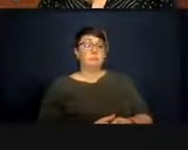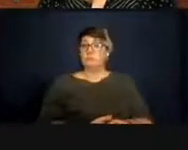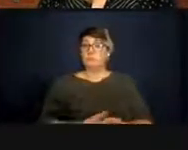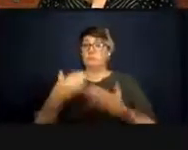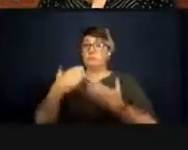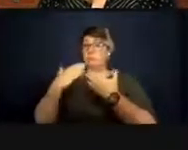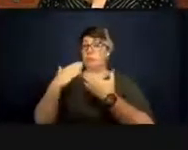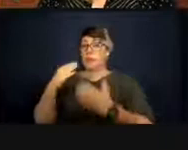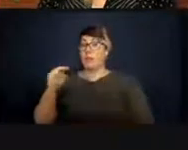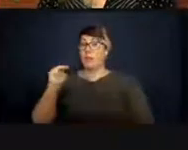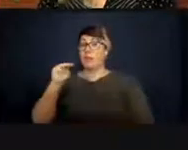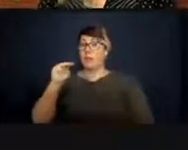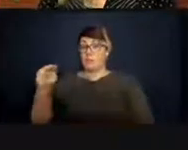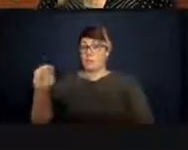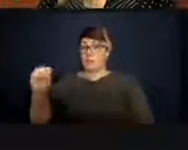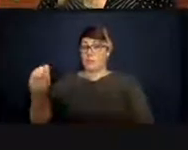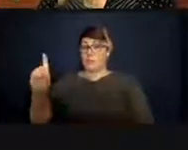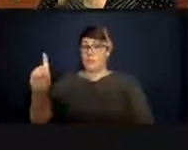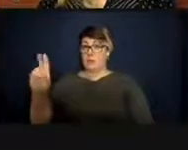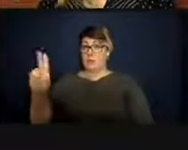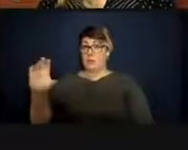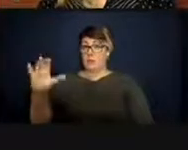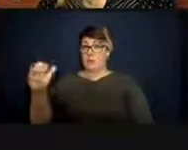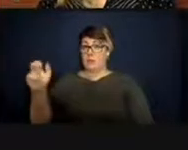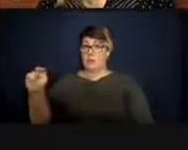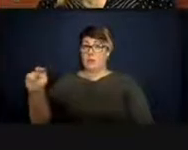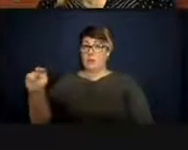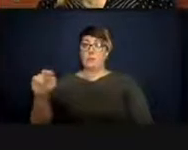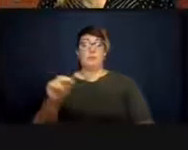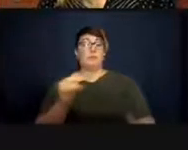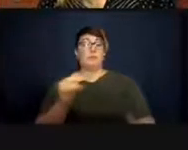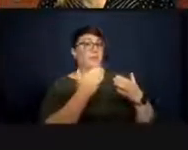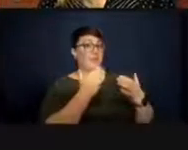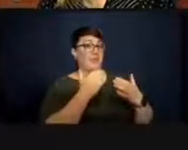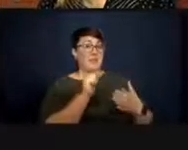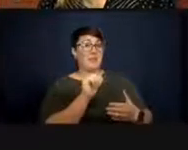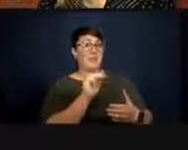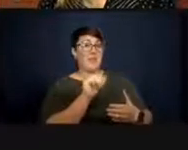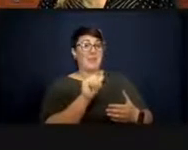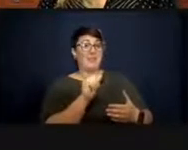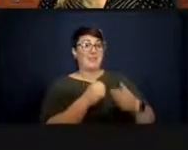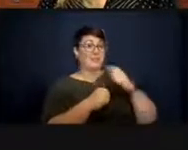Asante sana Bi Duncan. Endelea. Asante madam.